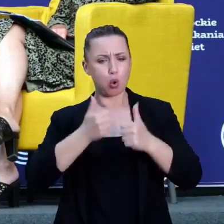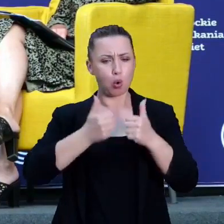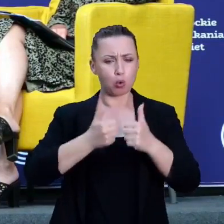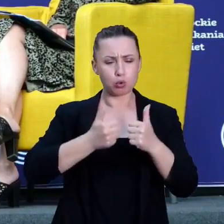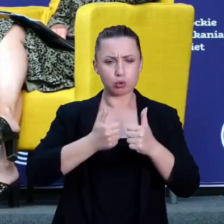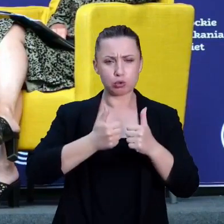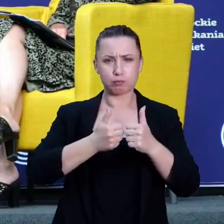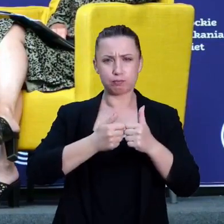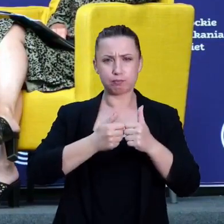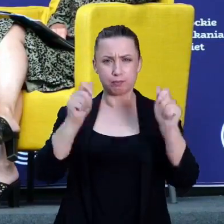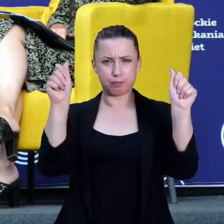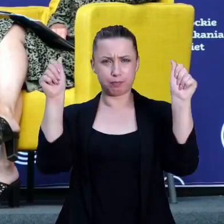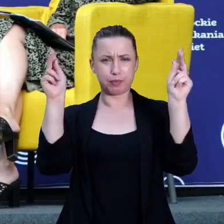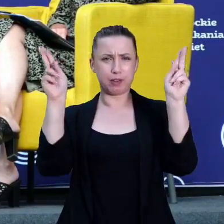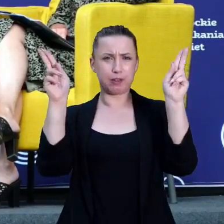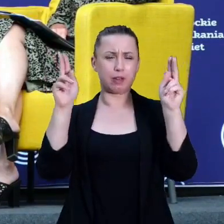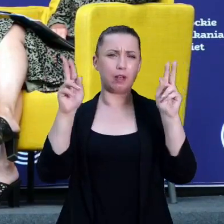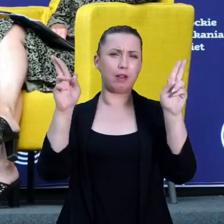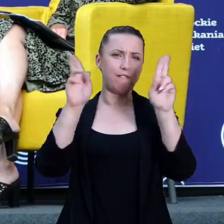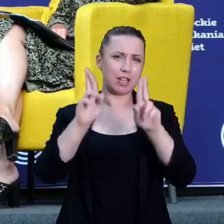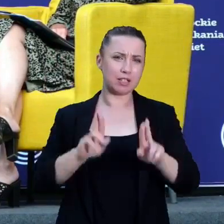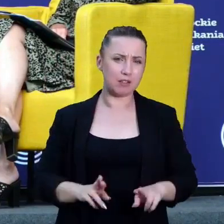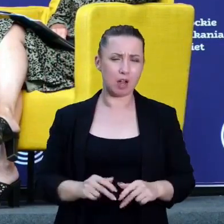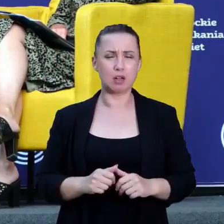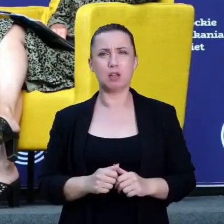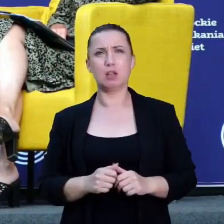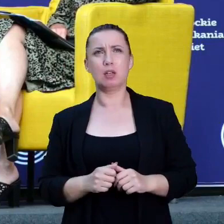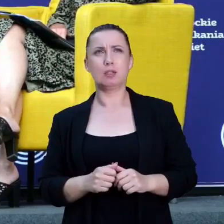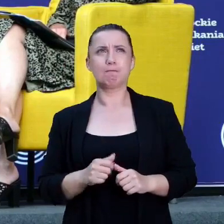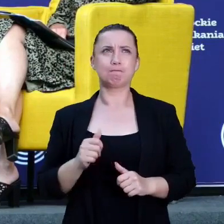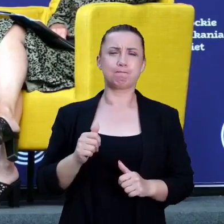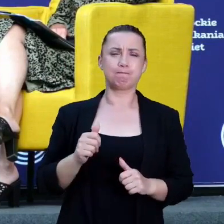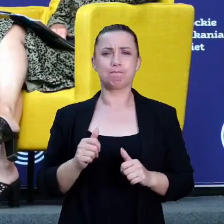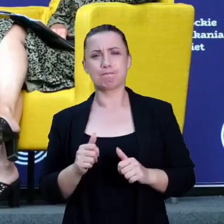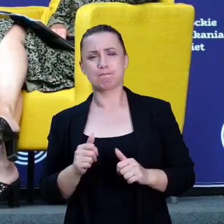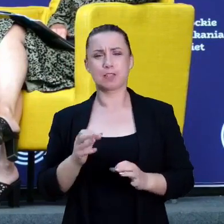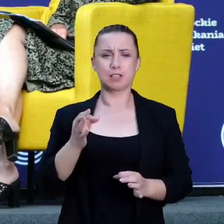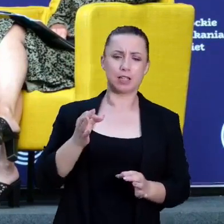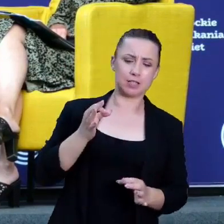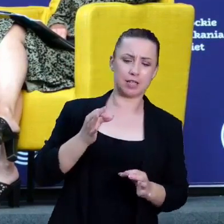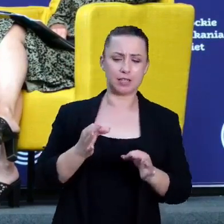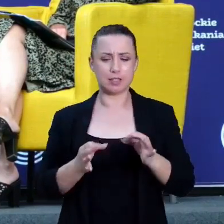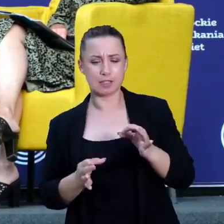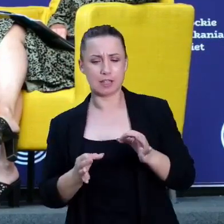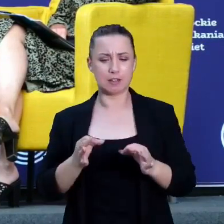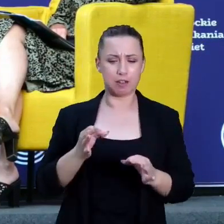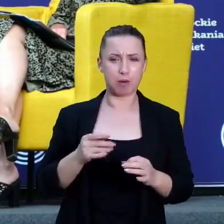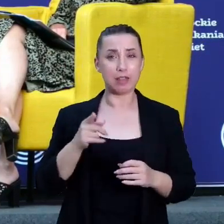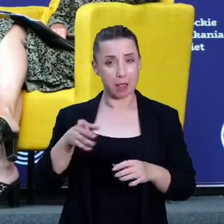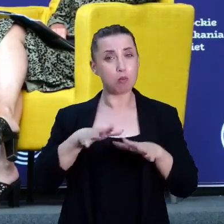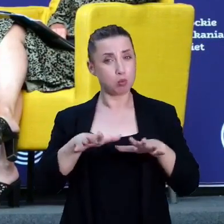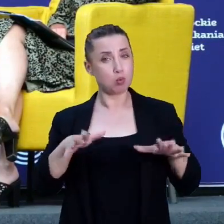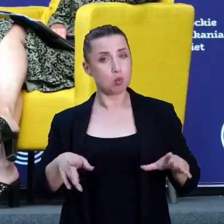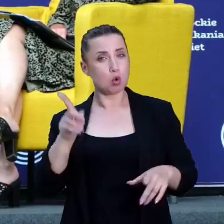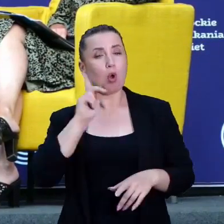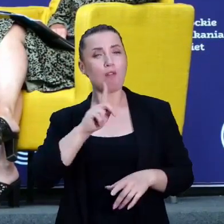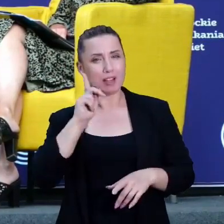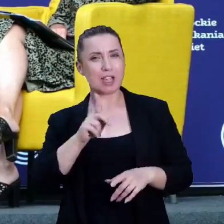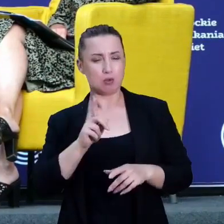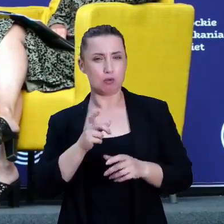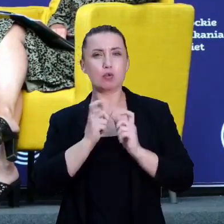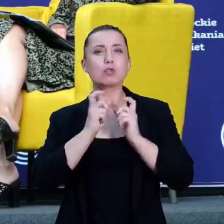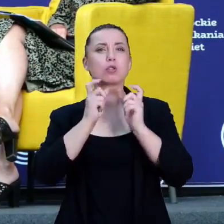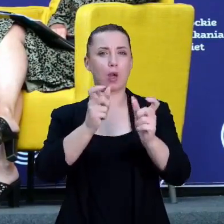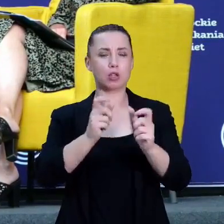właśnie festiwal jazz nad Odrą, bardzo ważny, jeden z najważniejszych w Polsce, zdominowany też przez mężczyzn. I ja ją tak mobilizowałam, spróbuj,